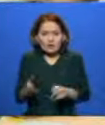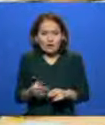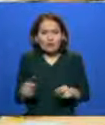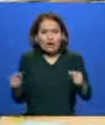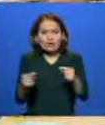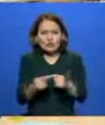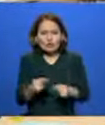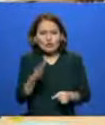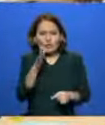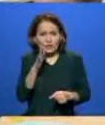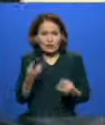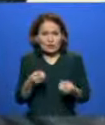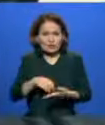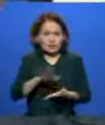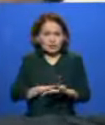деді министр.